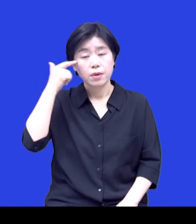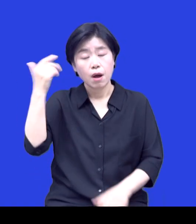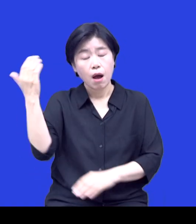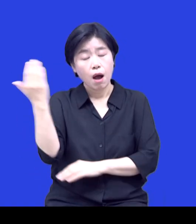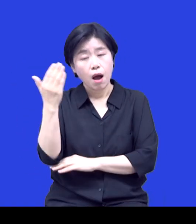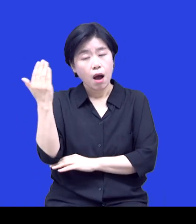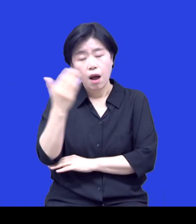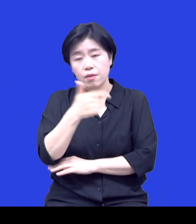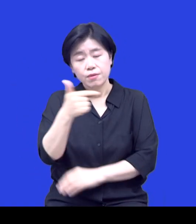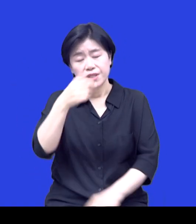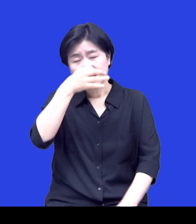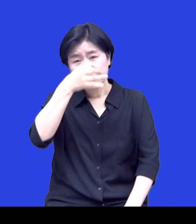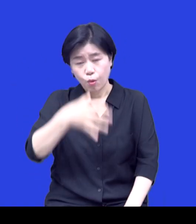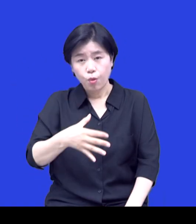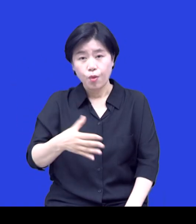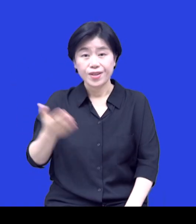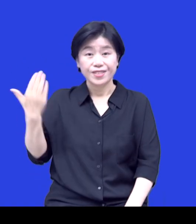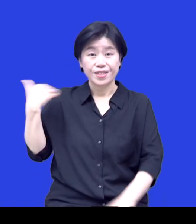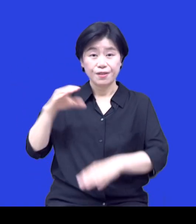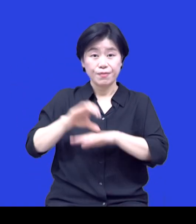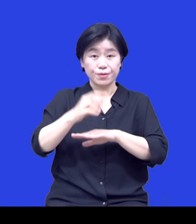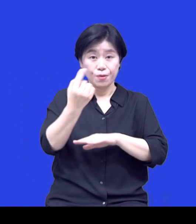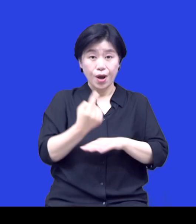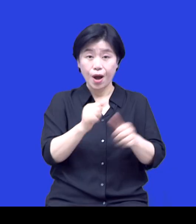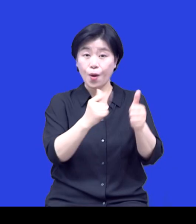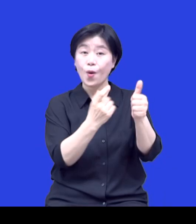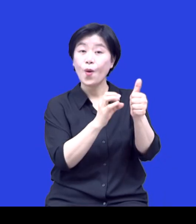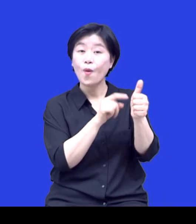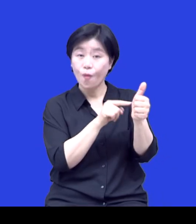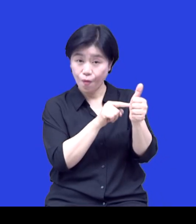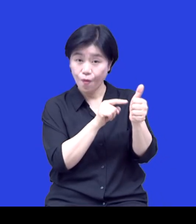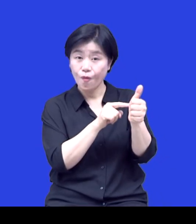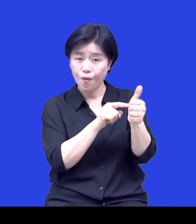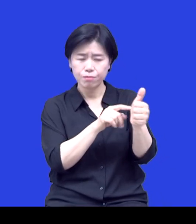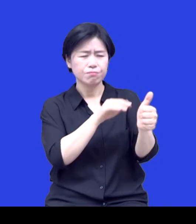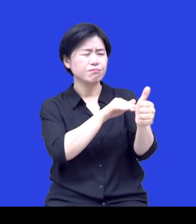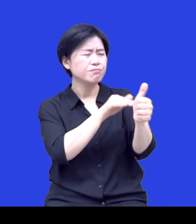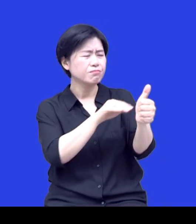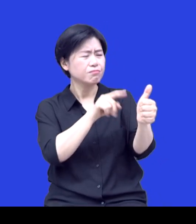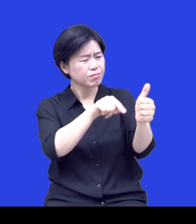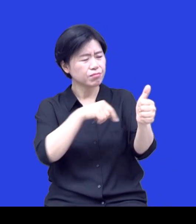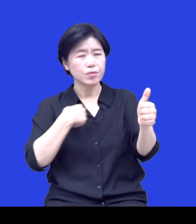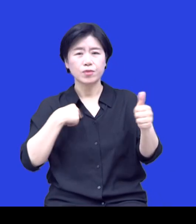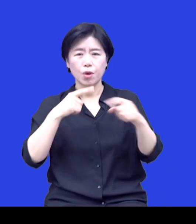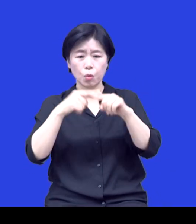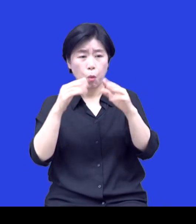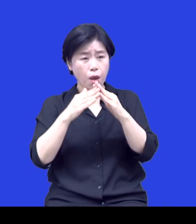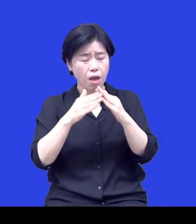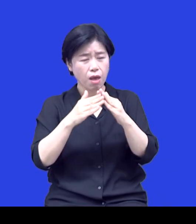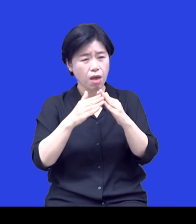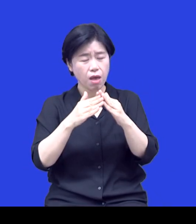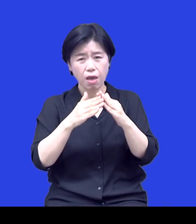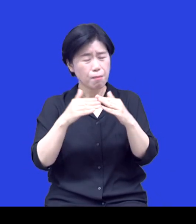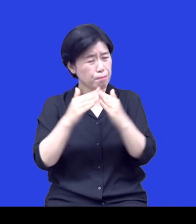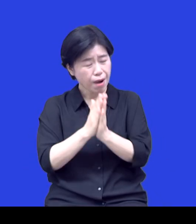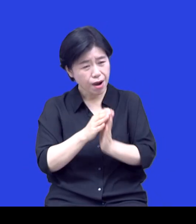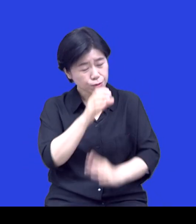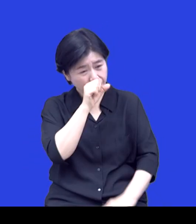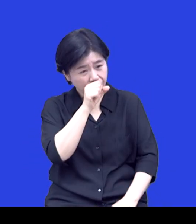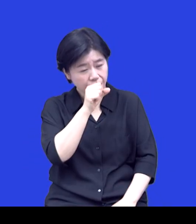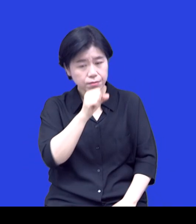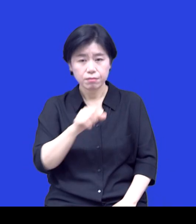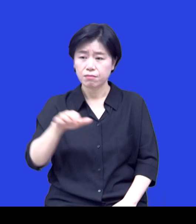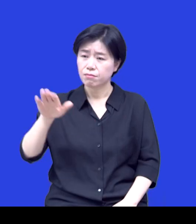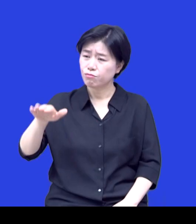사실은 그 지난번에 나도 홍민기 목사가 저랑 친한 아우인데 네. 그래서 전화로 민기야 나 교회 관둘까? 어. 그랬더니 형 개척한 사람이 관두면